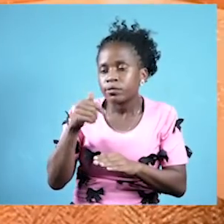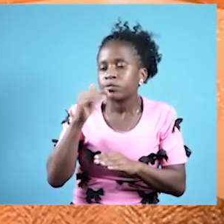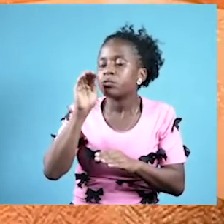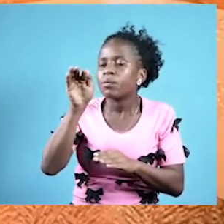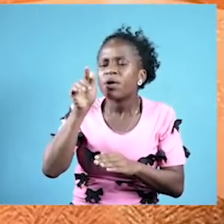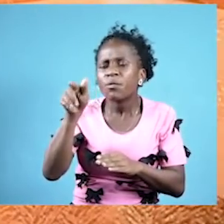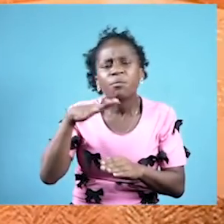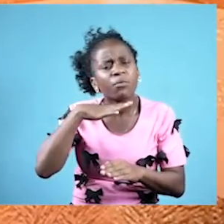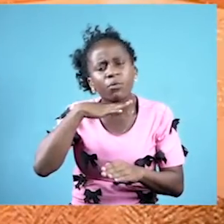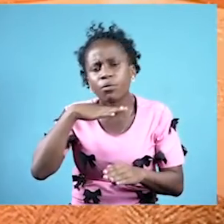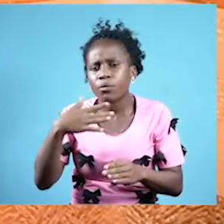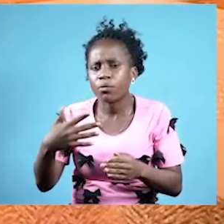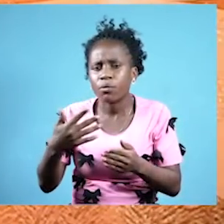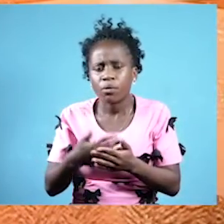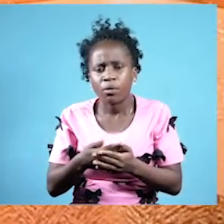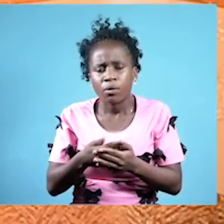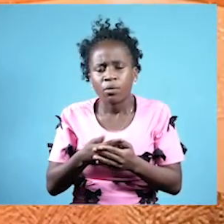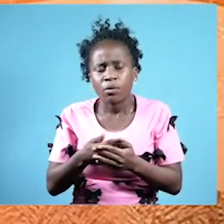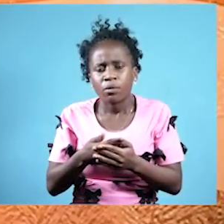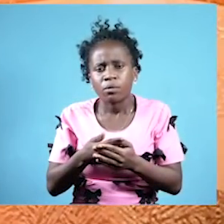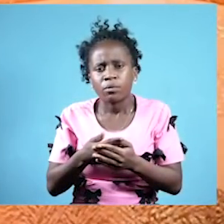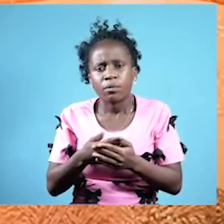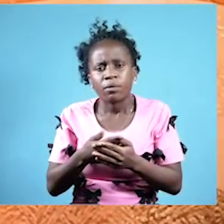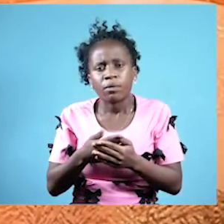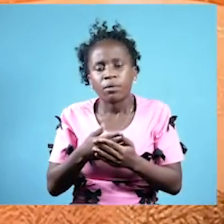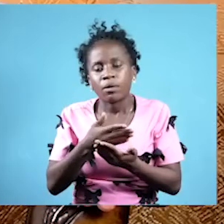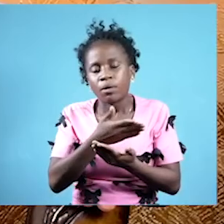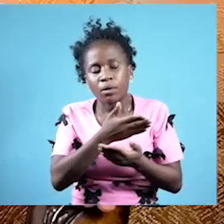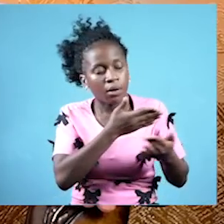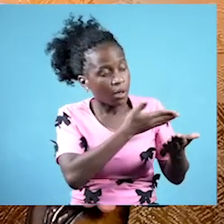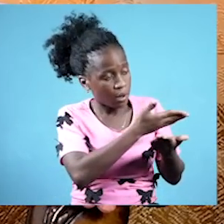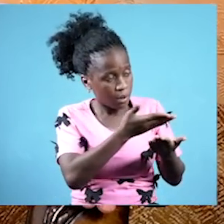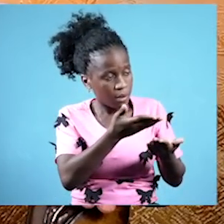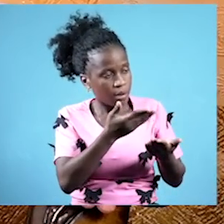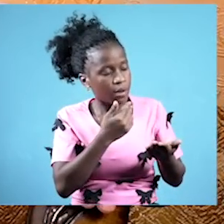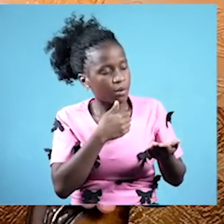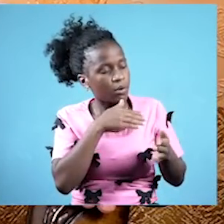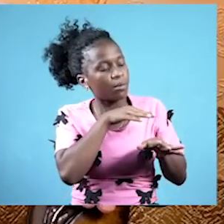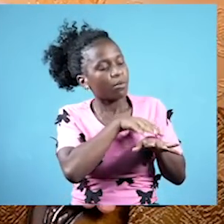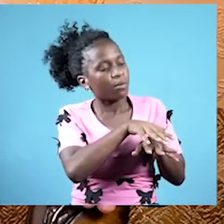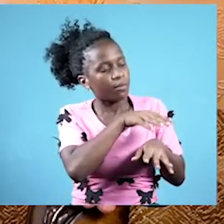mzushi. Kwa haya ndio ulikuwa unakifanya. Inavyosemekana, nikamwambia inavyosemekana. Ndio.